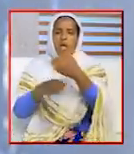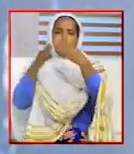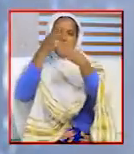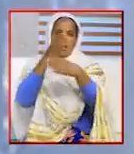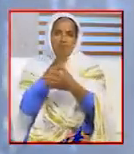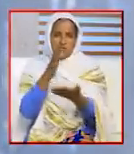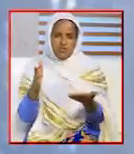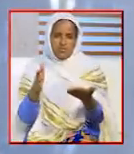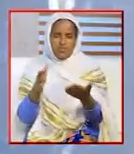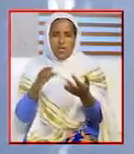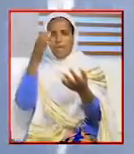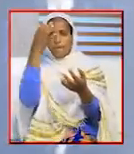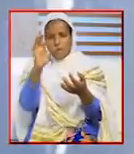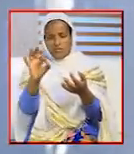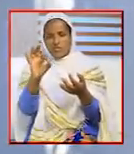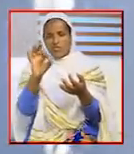አልተደራጀም።